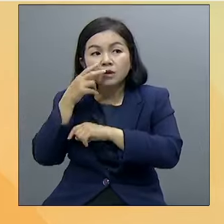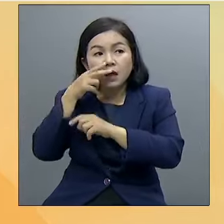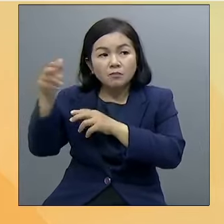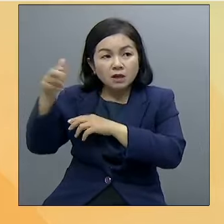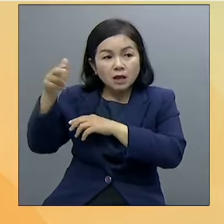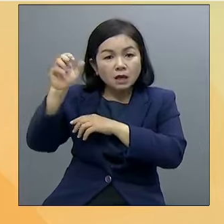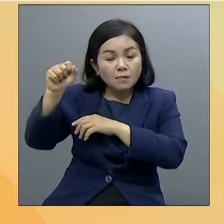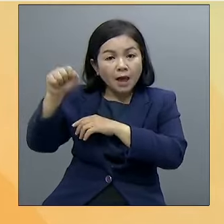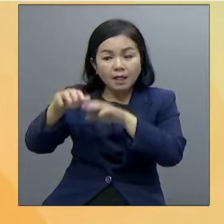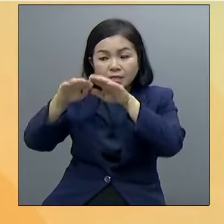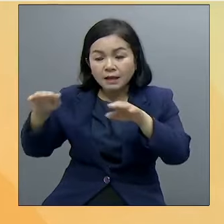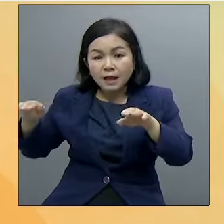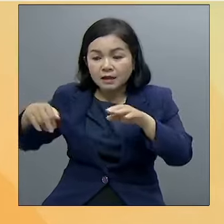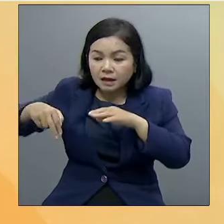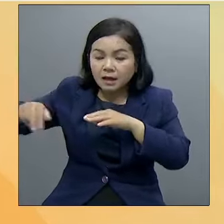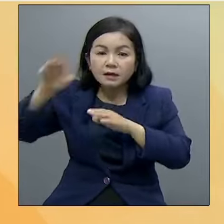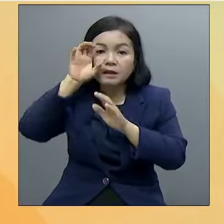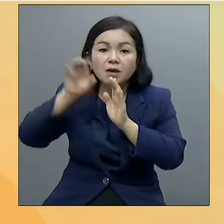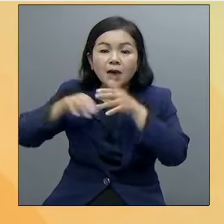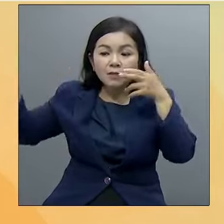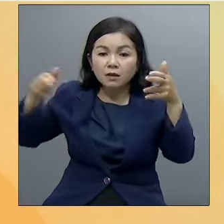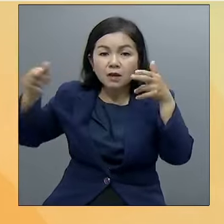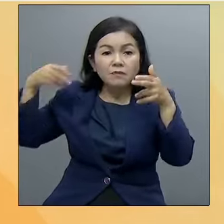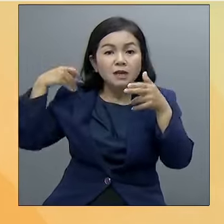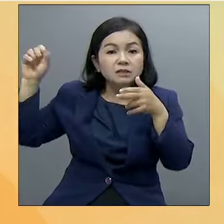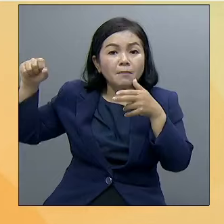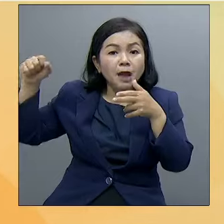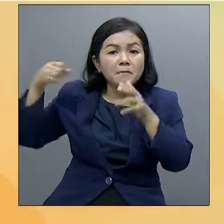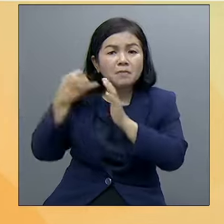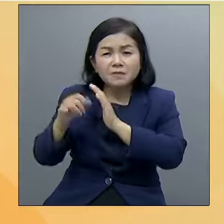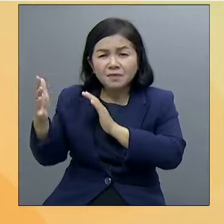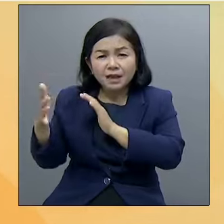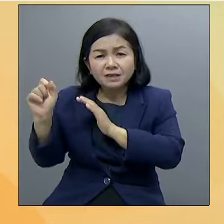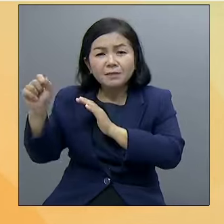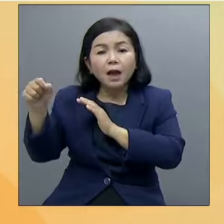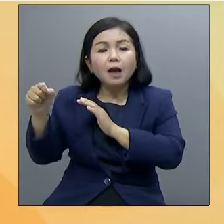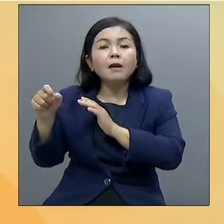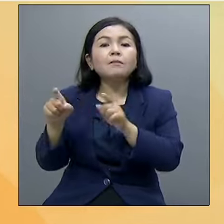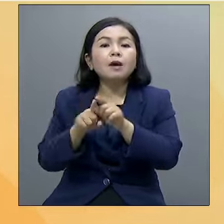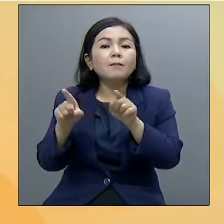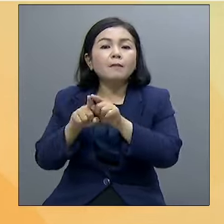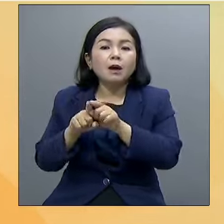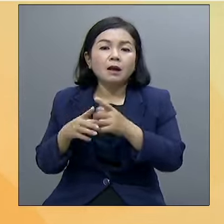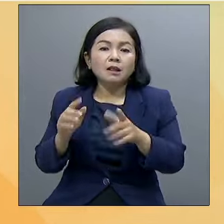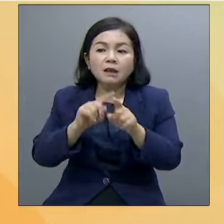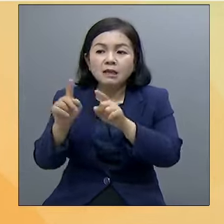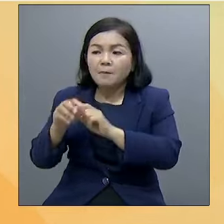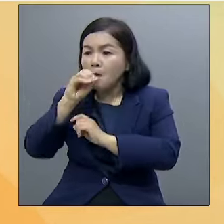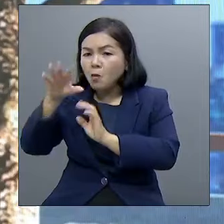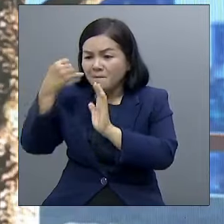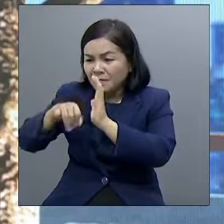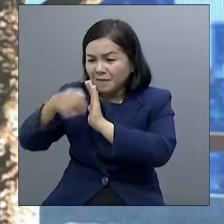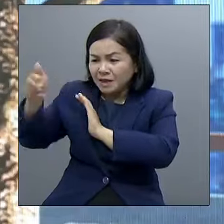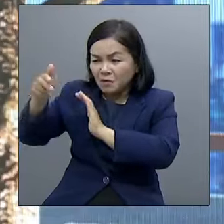วลาเราถามว่าเด็กไปเดินในห้างแล้วเขามีกล้องบันทึกผิดหรือเปล่าก็ไม่ได้ ผิด เพราะฉะนั้น PDPA เนี่ยอย่าเอามาใช้จนเฝอจนผมปัจจุบันเนี่ยผมบอกว่